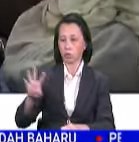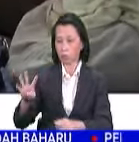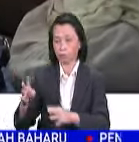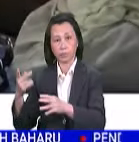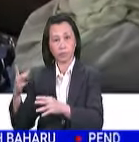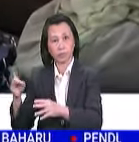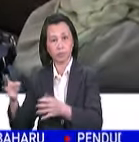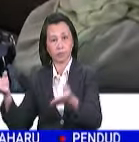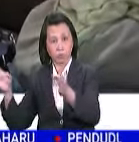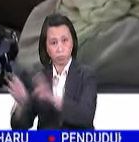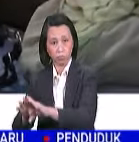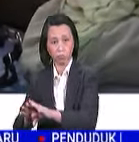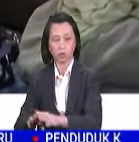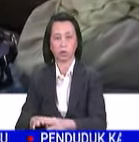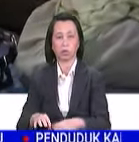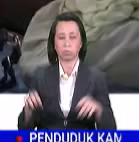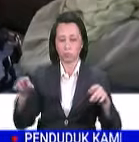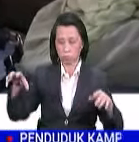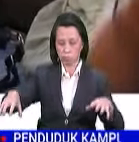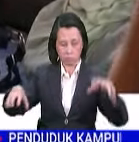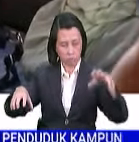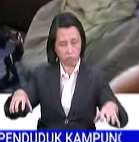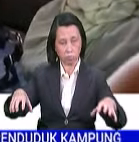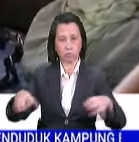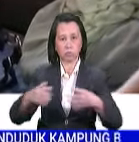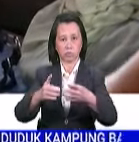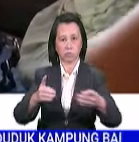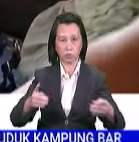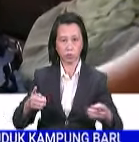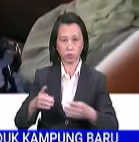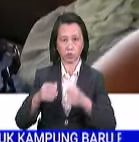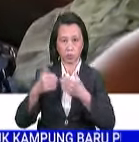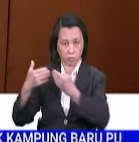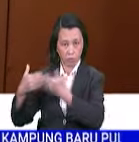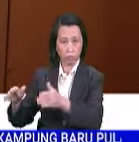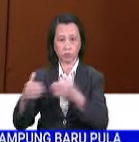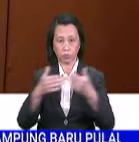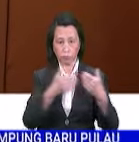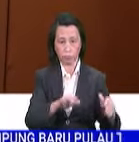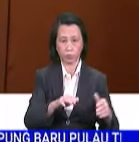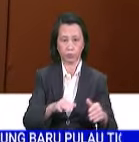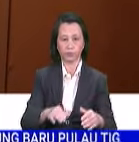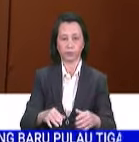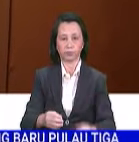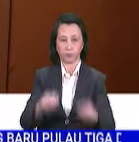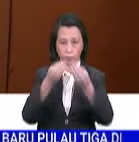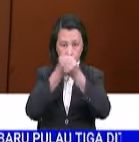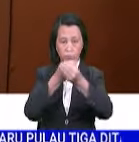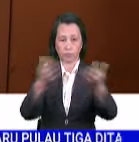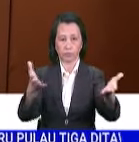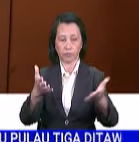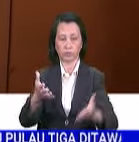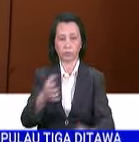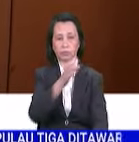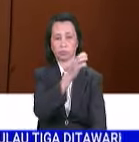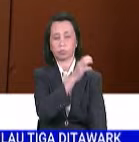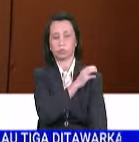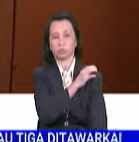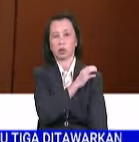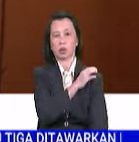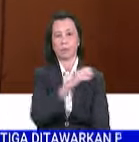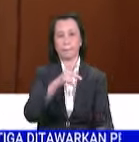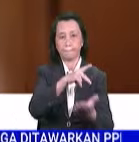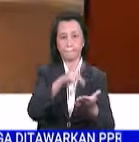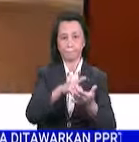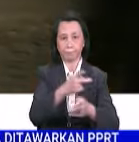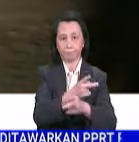operasi bencana di kedua-dua daerah ini masih lagi terus dibuka. Ia diumumkan sendiri oleh pengerusi